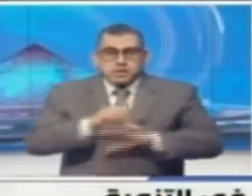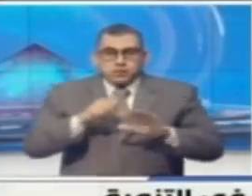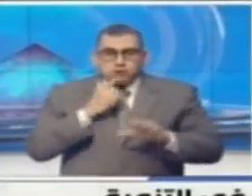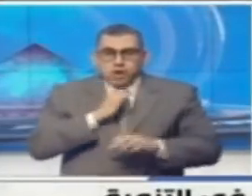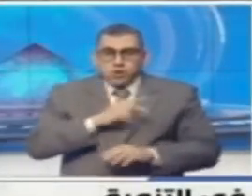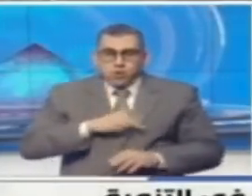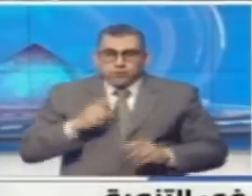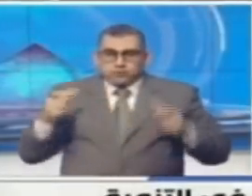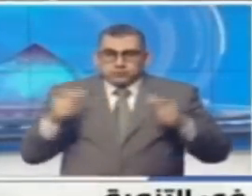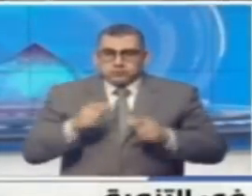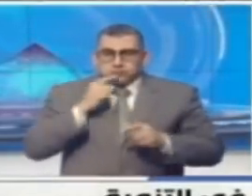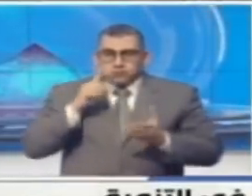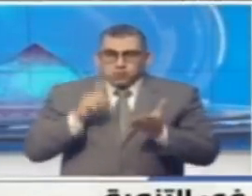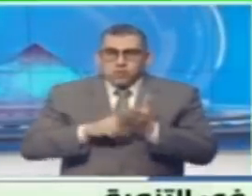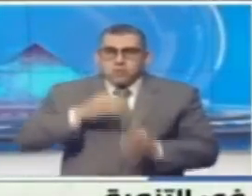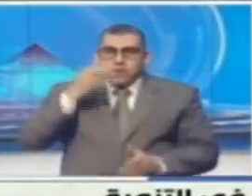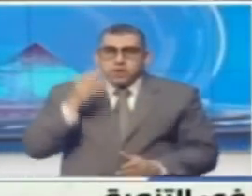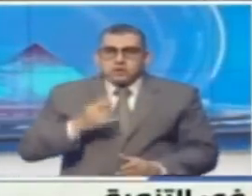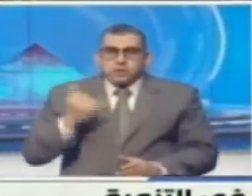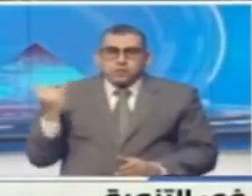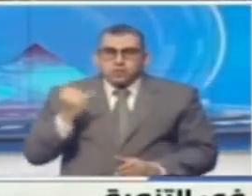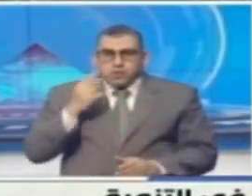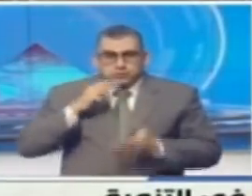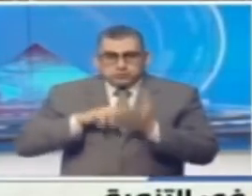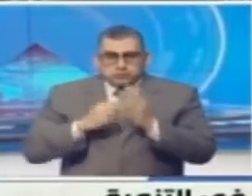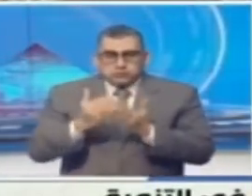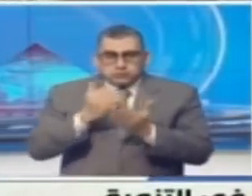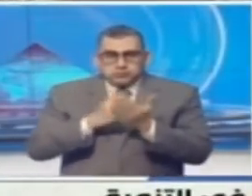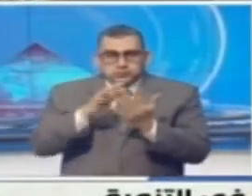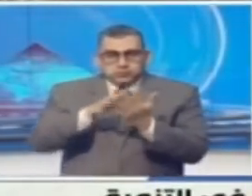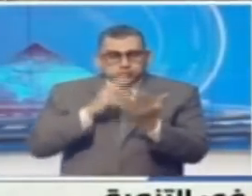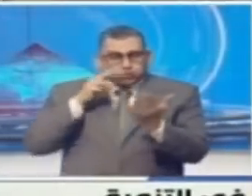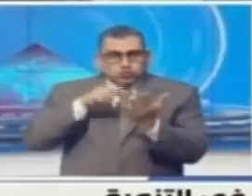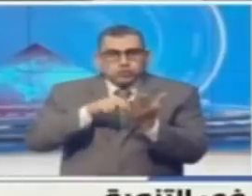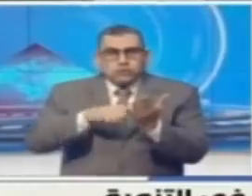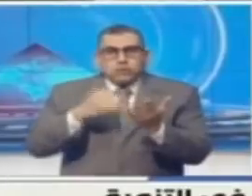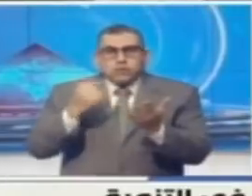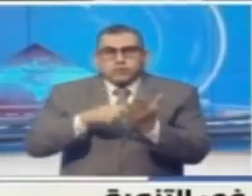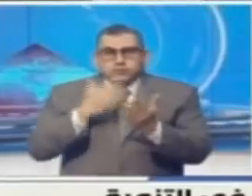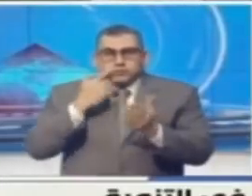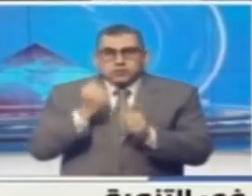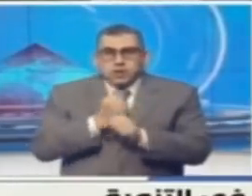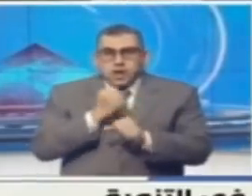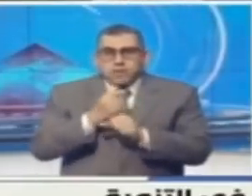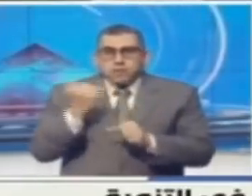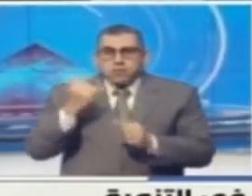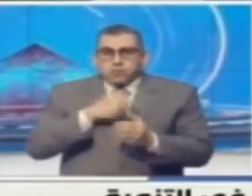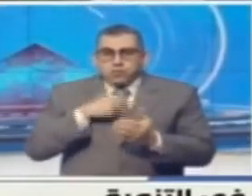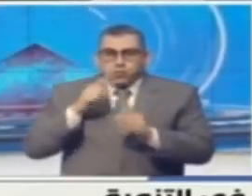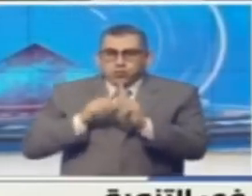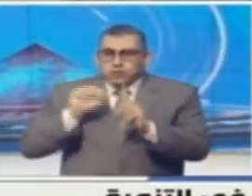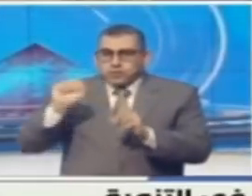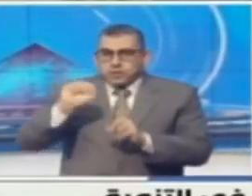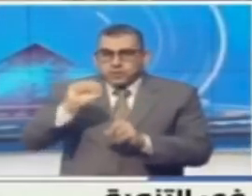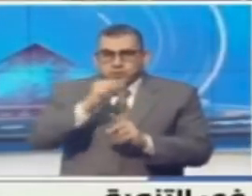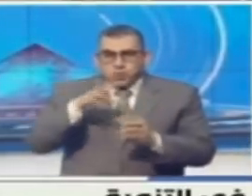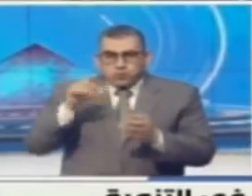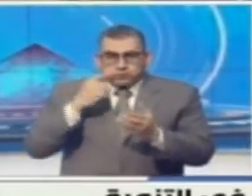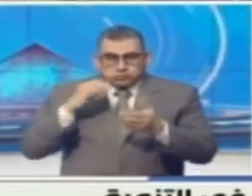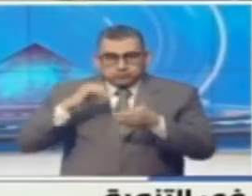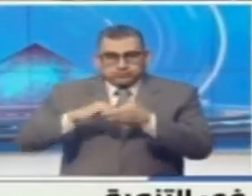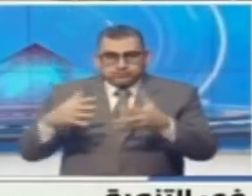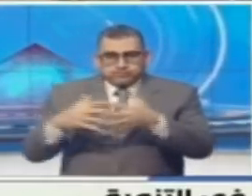شدد مدبولي على ضرورة الاهتمام بمراجعة هذه الوثيقة خاصة في القطاعات التي تهم كل وزارة،